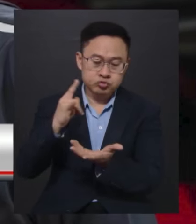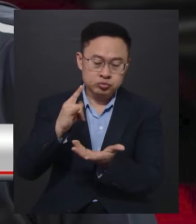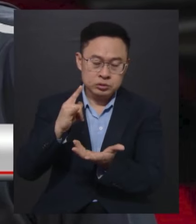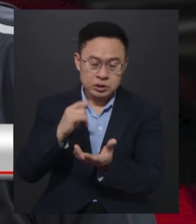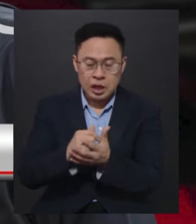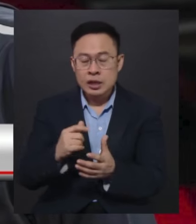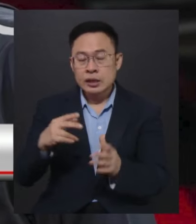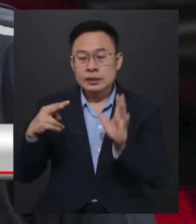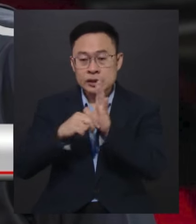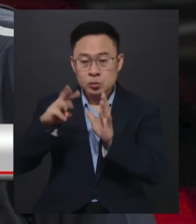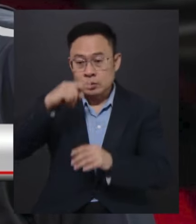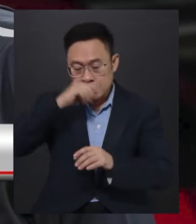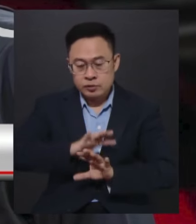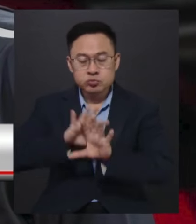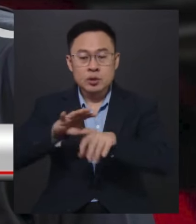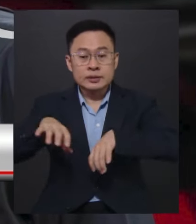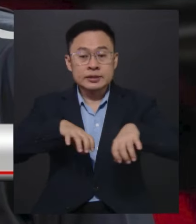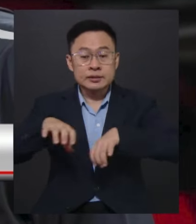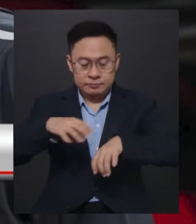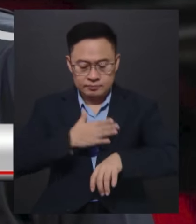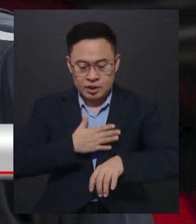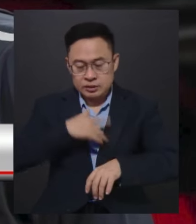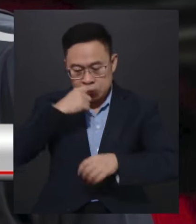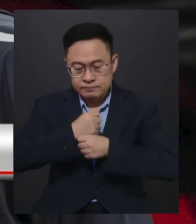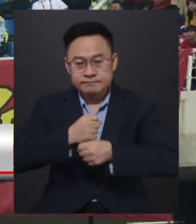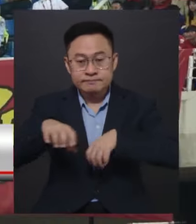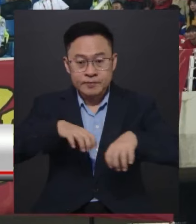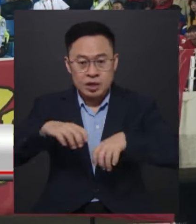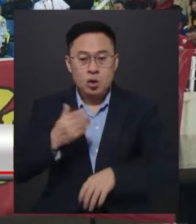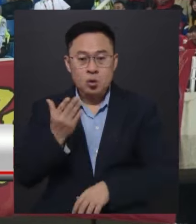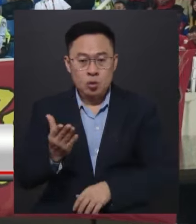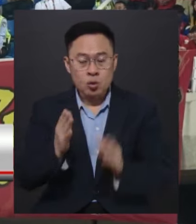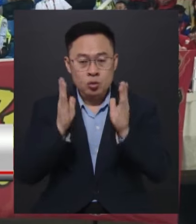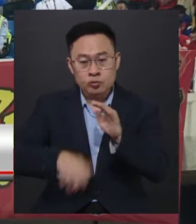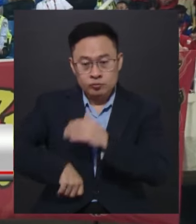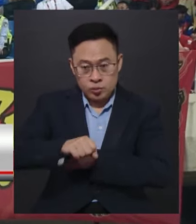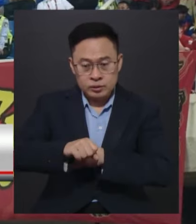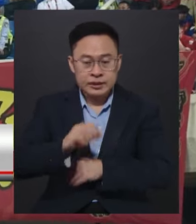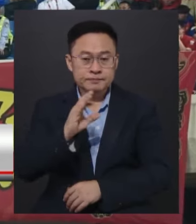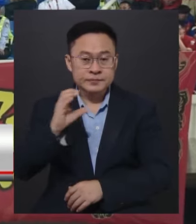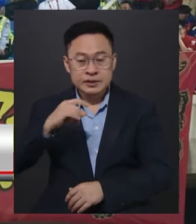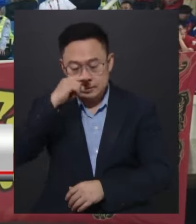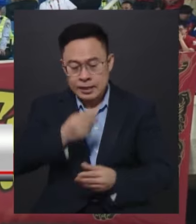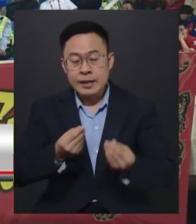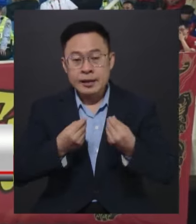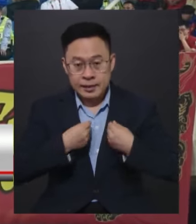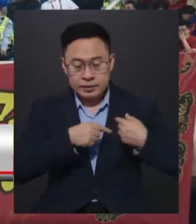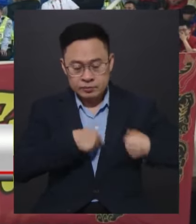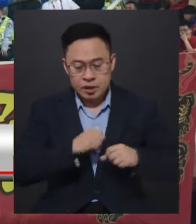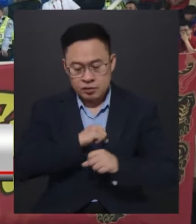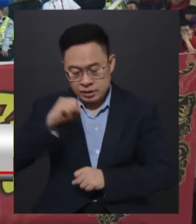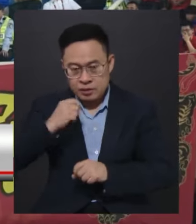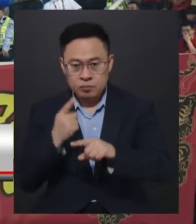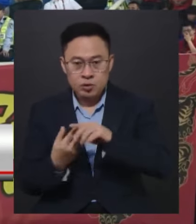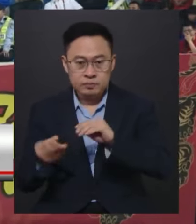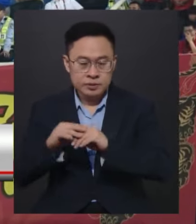บอลไม่ว่าจะที่สนามหรือที่บ้านทางหน้าจอทีวีก็เป็นกำลังใจให้พวกเราเก็บ 3แต้มให้ได้นี่